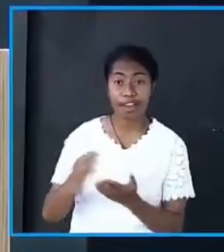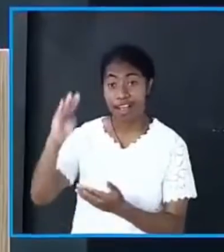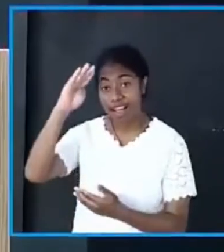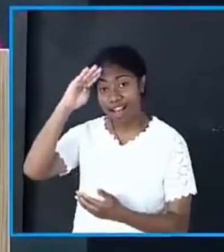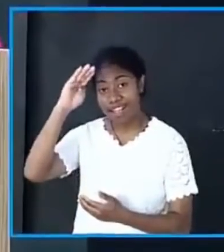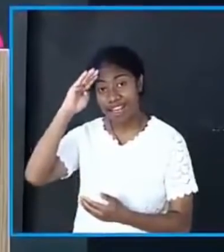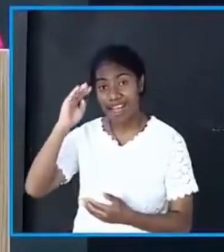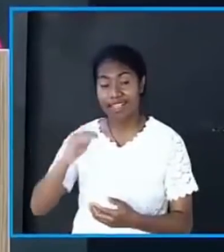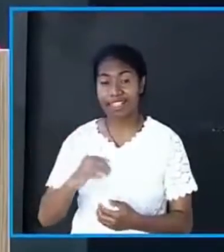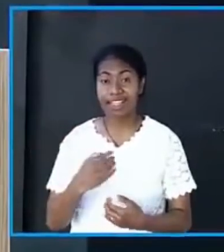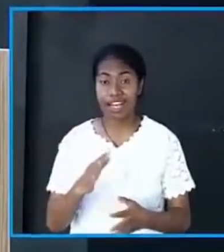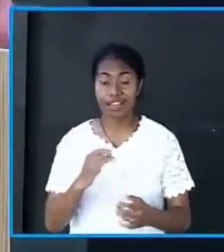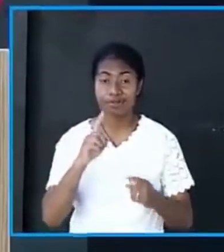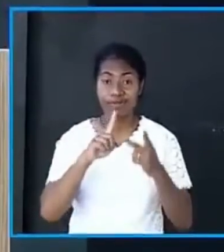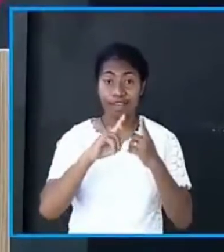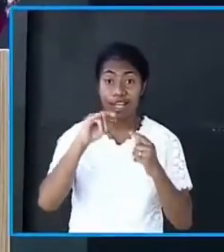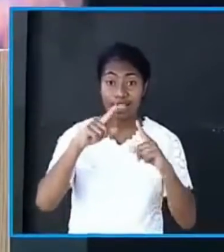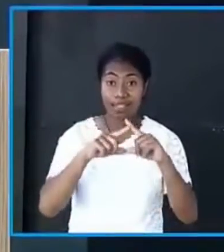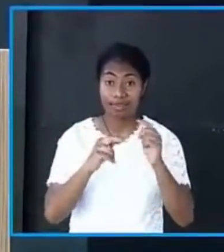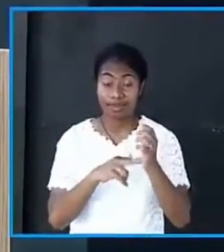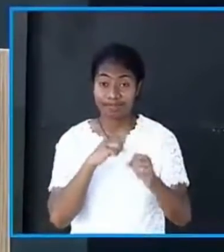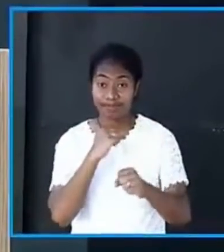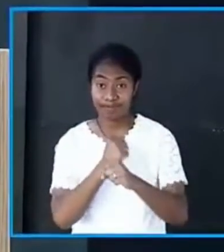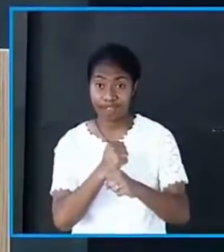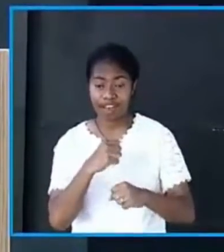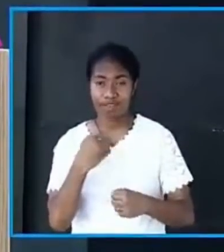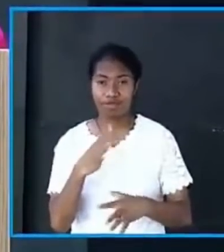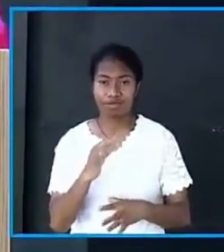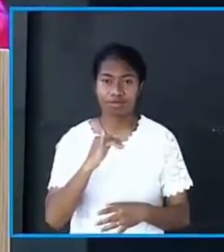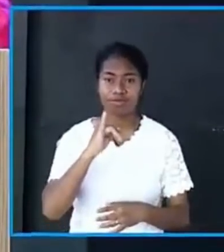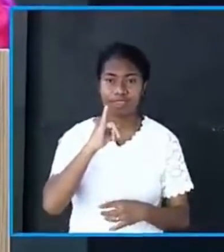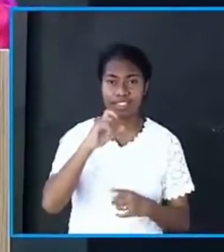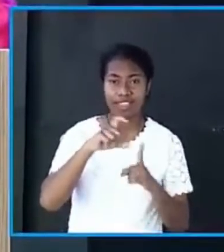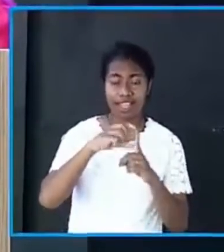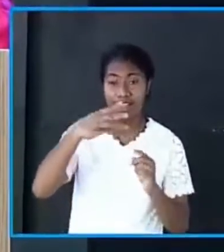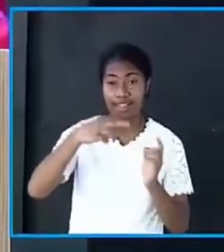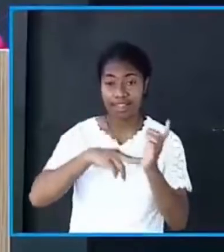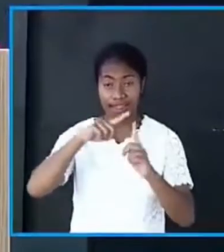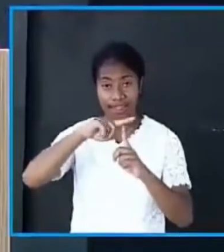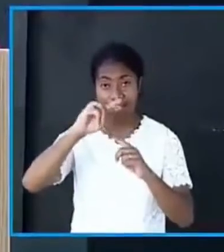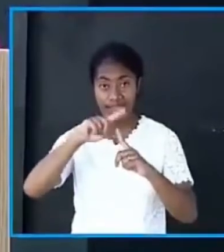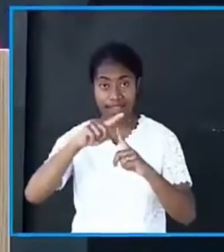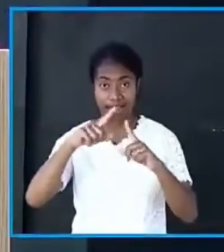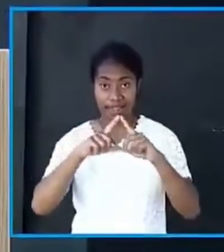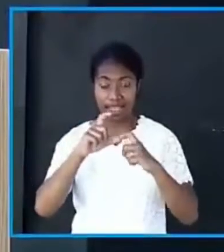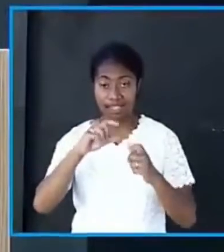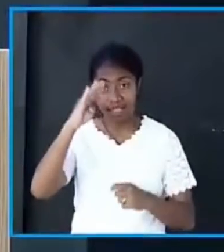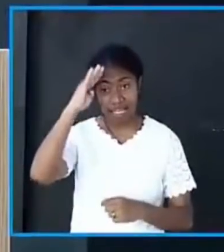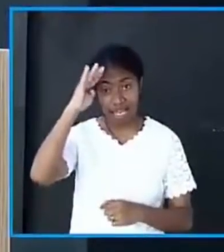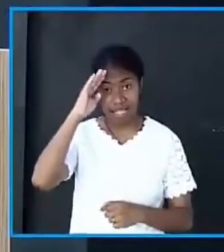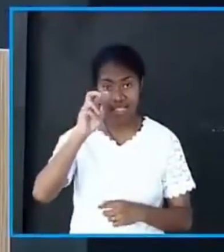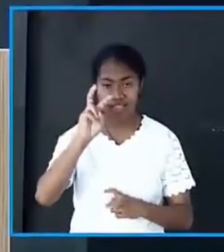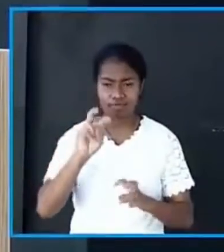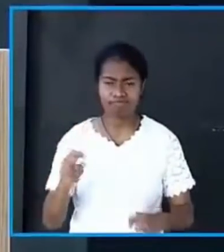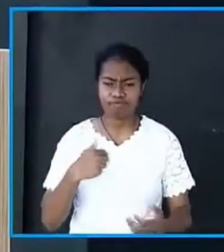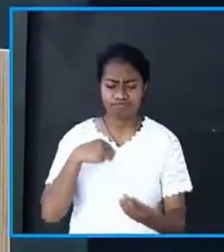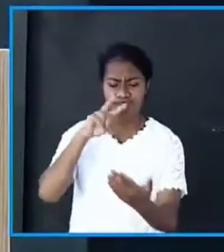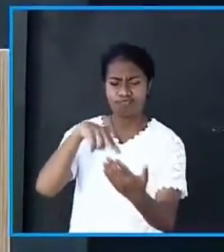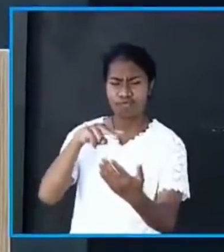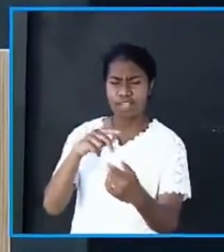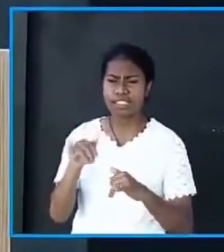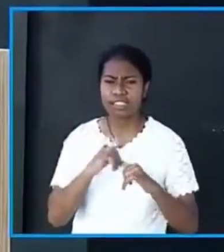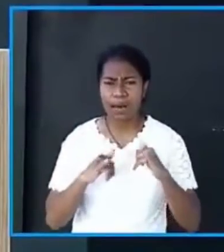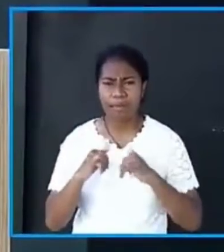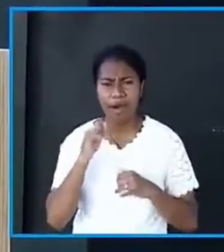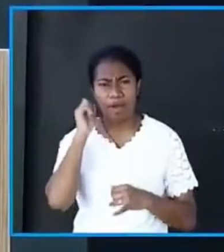yang kehilangan atau mengaburkan identitas kelaki-lakian Nya sehingga nampak sebagai perempuan atau